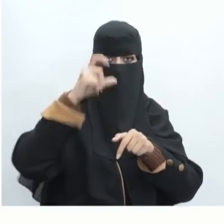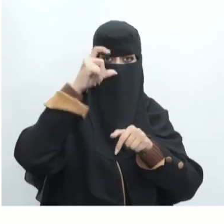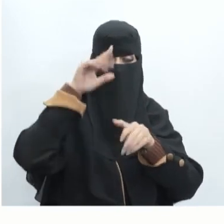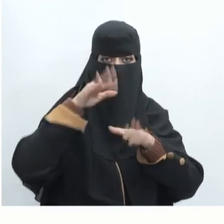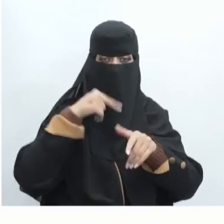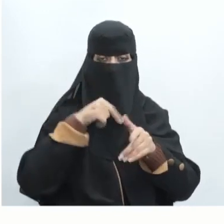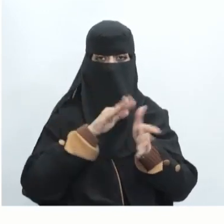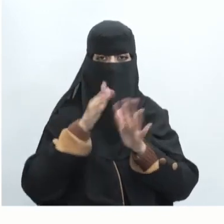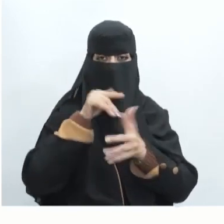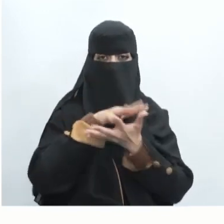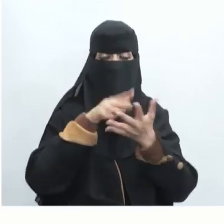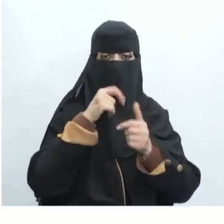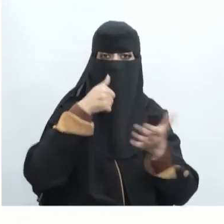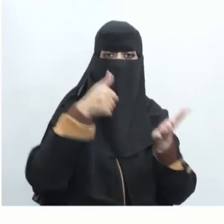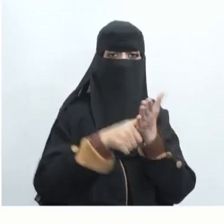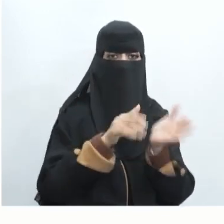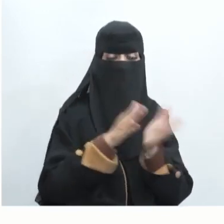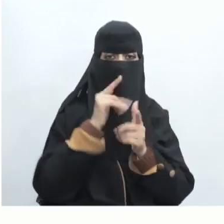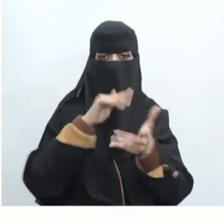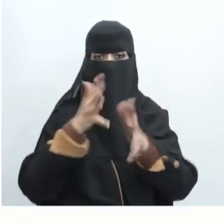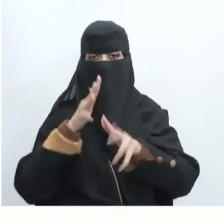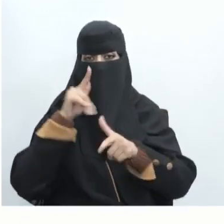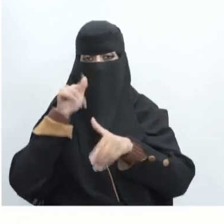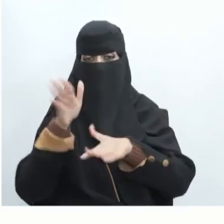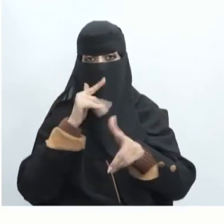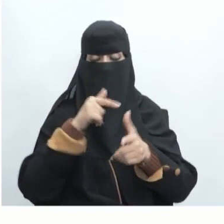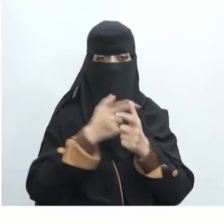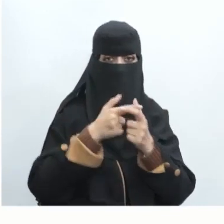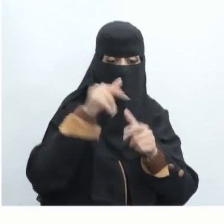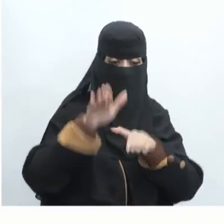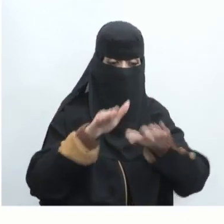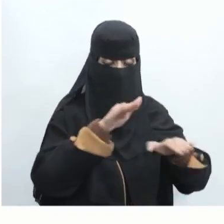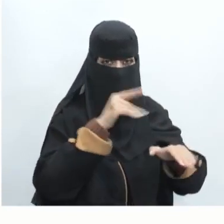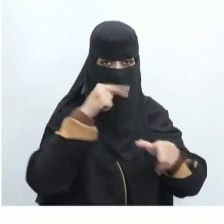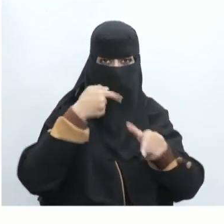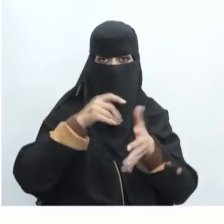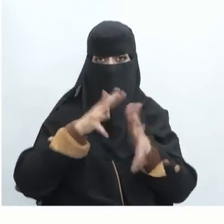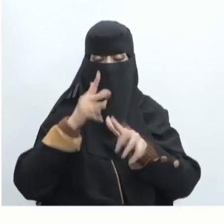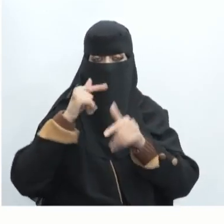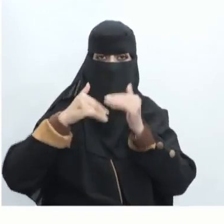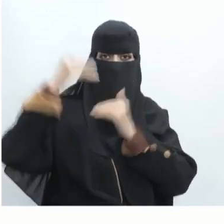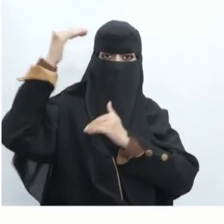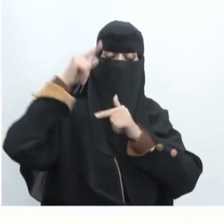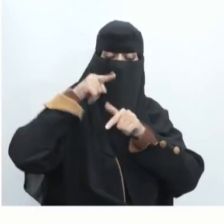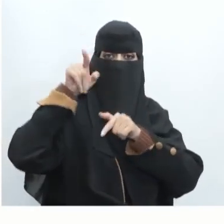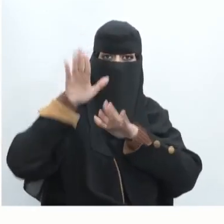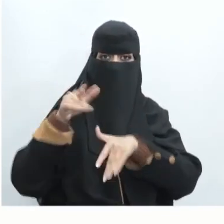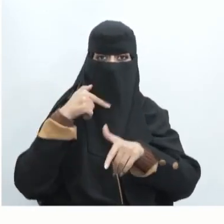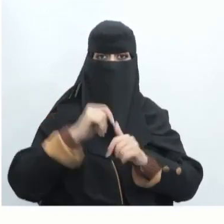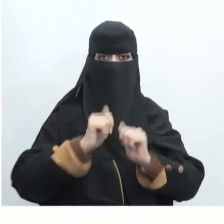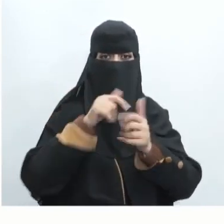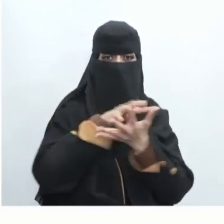تعاني من مشكله الاميه سواء كان بين صغارها او كان بين كبارها وهذا